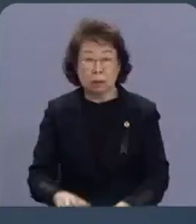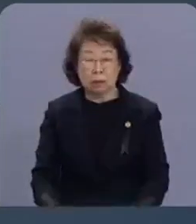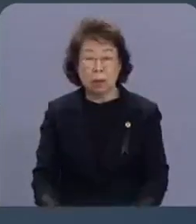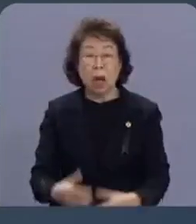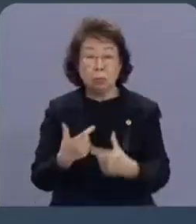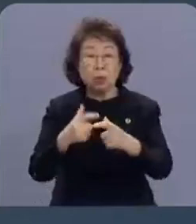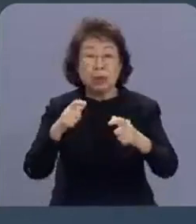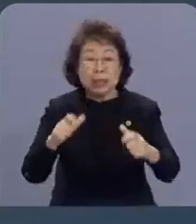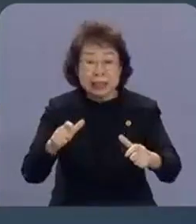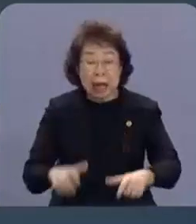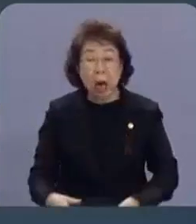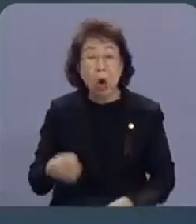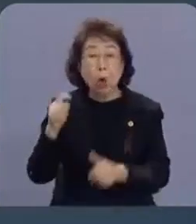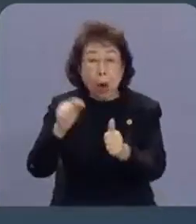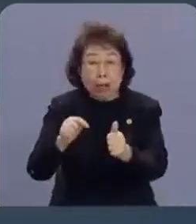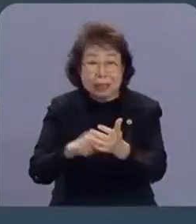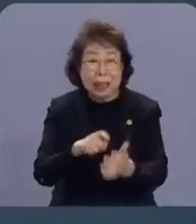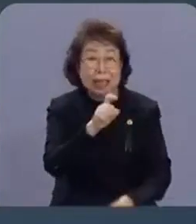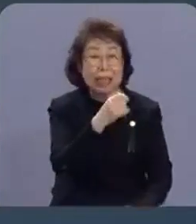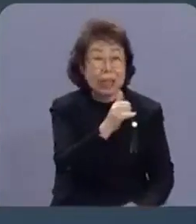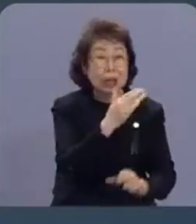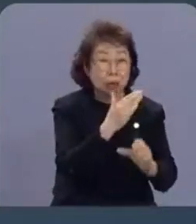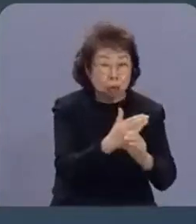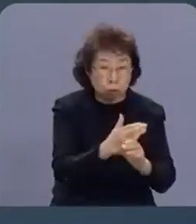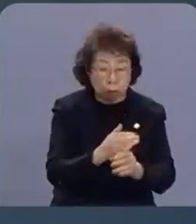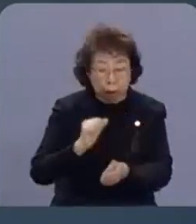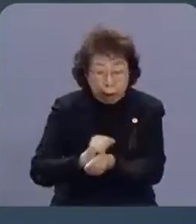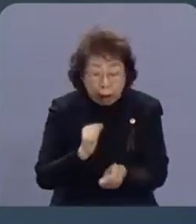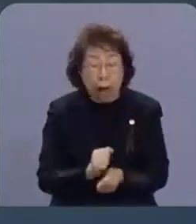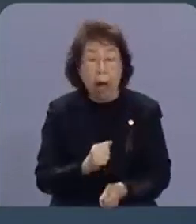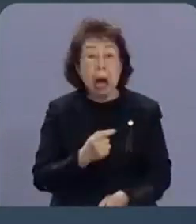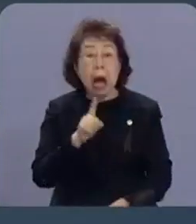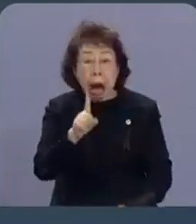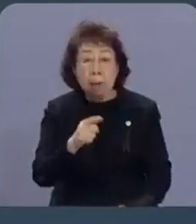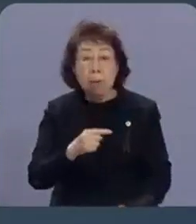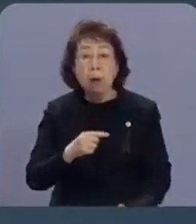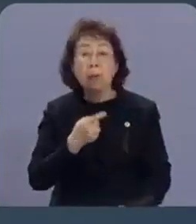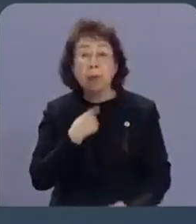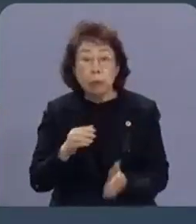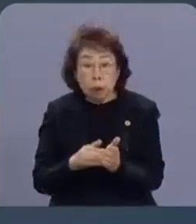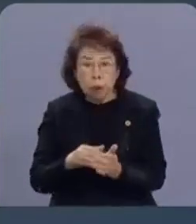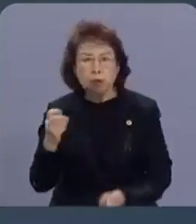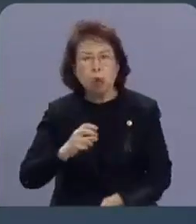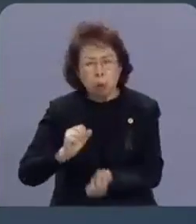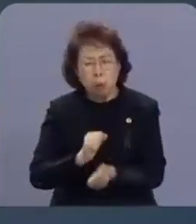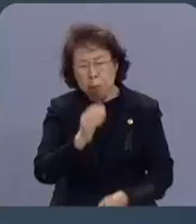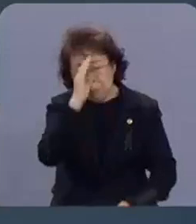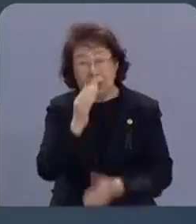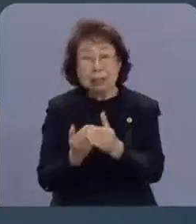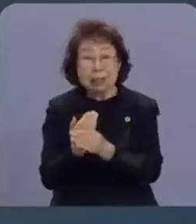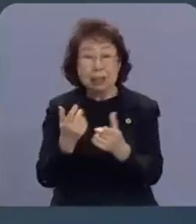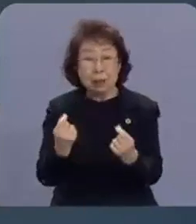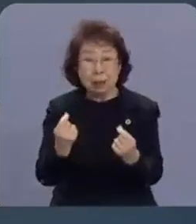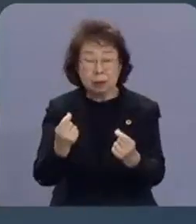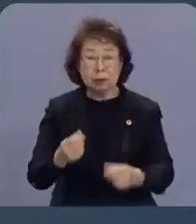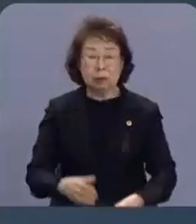특히 부산에서는 최근 확진자 10명 중 1명은 재감염인 것으로 나타났습니다. 이상준 기자가